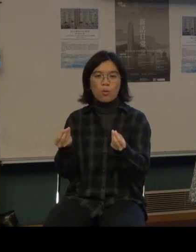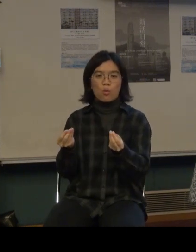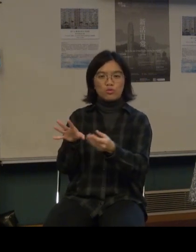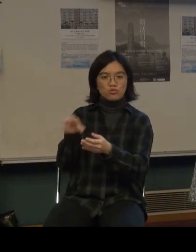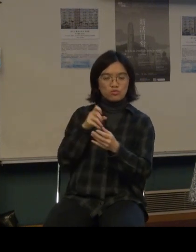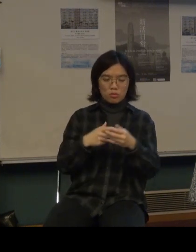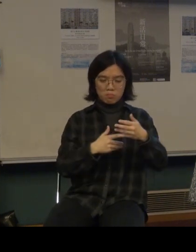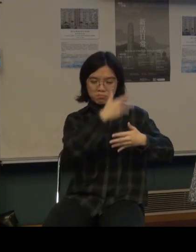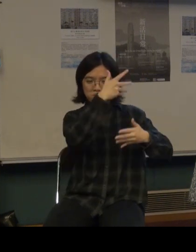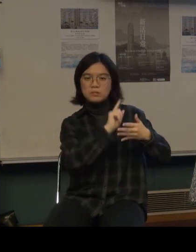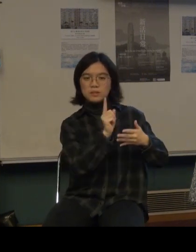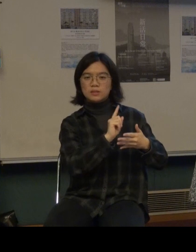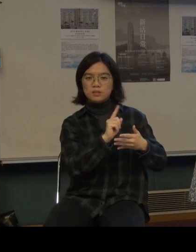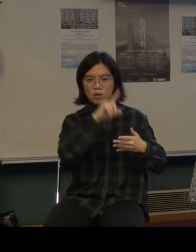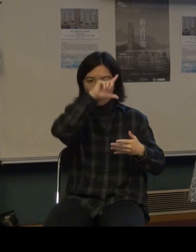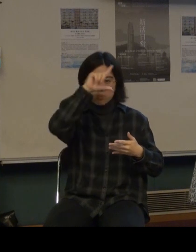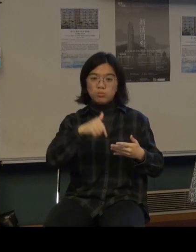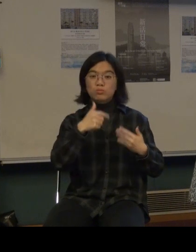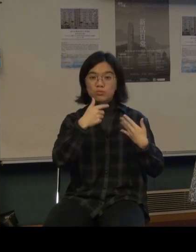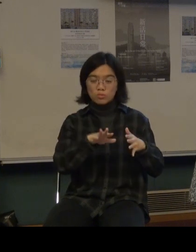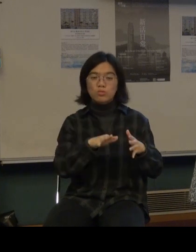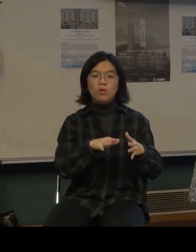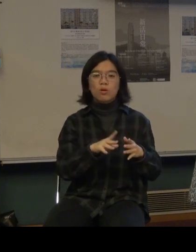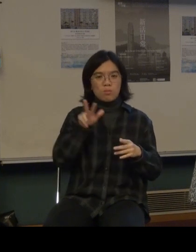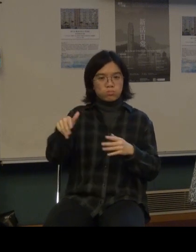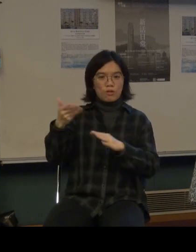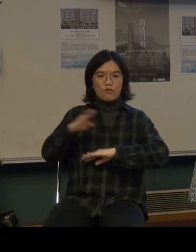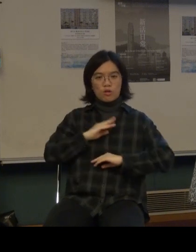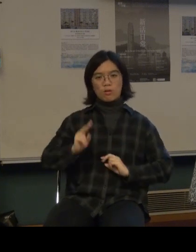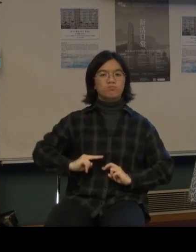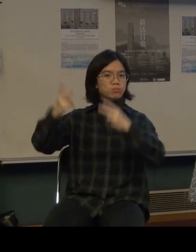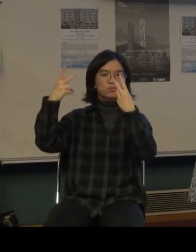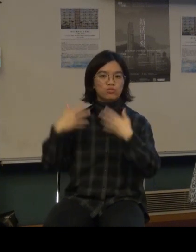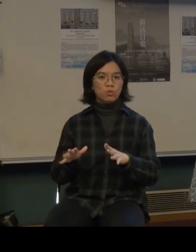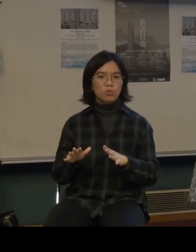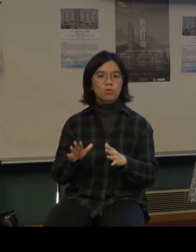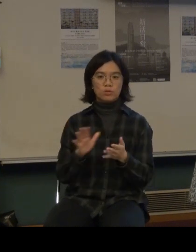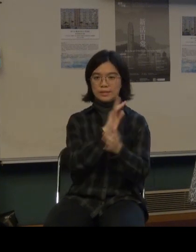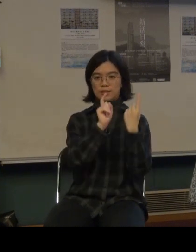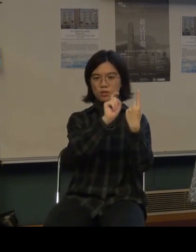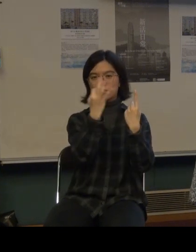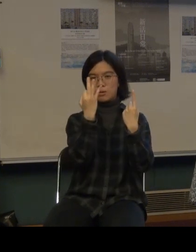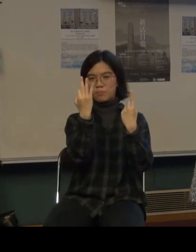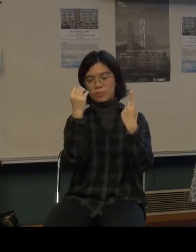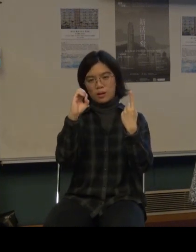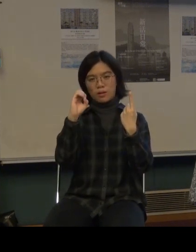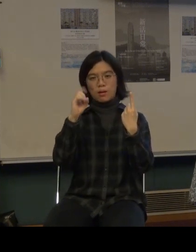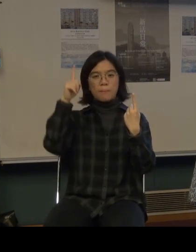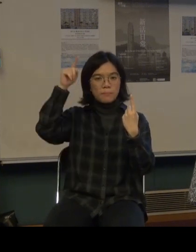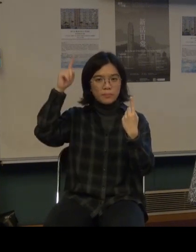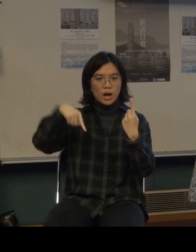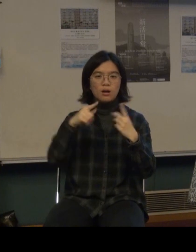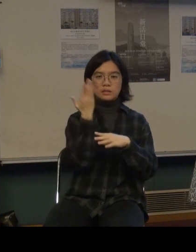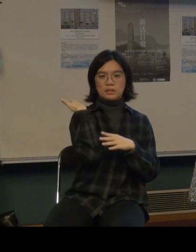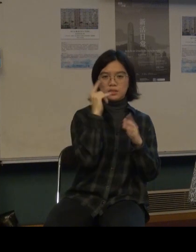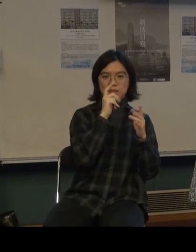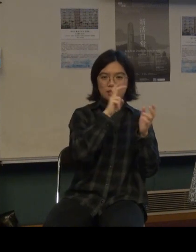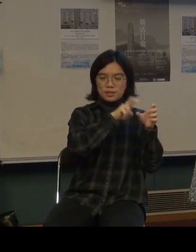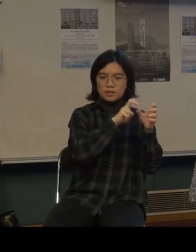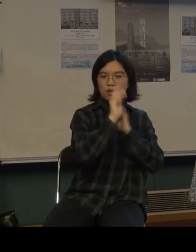都有好大嘅開始有好大嘅改變。政府喺三十年代咧，慢慢咧摒棄曬以前咧呢啲西式古